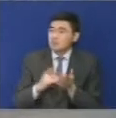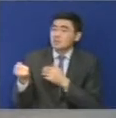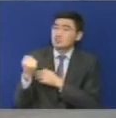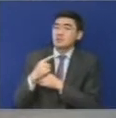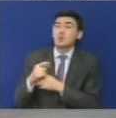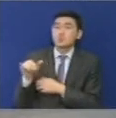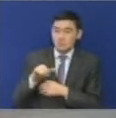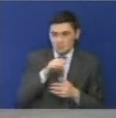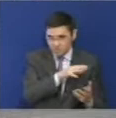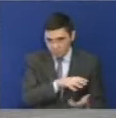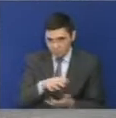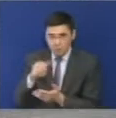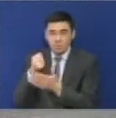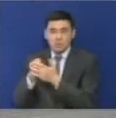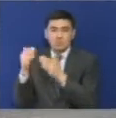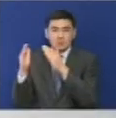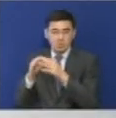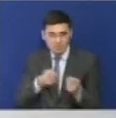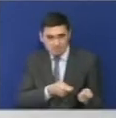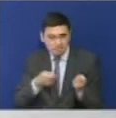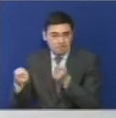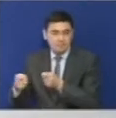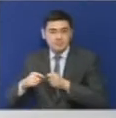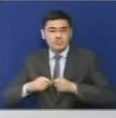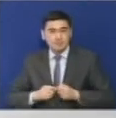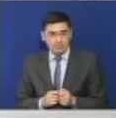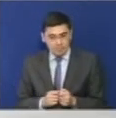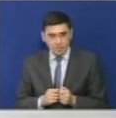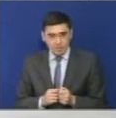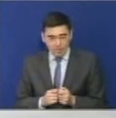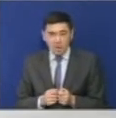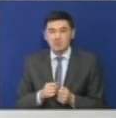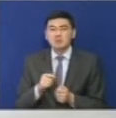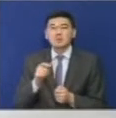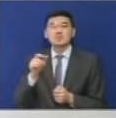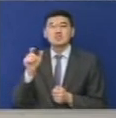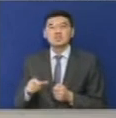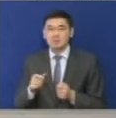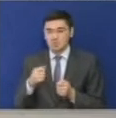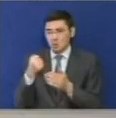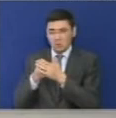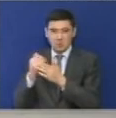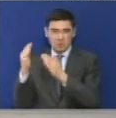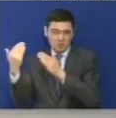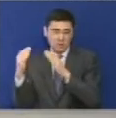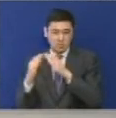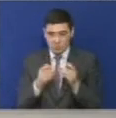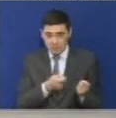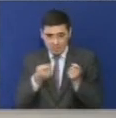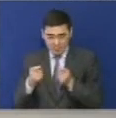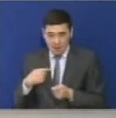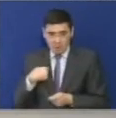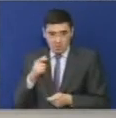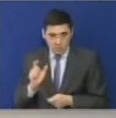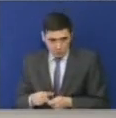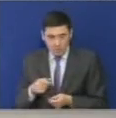ретте мамандар өзімен бірге бағыт-бағдар парағы, рұқсаттама және жұмыс орнынан анықтаманың болуы міндетті екендігін ескертеді. Бөлім жетекшісі